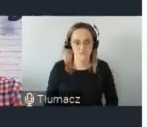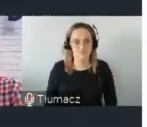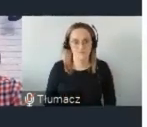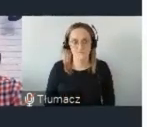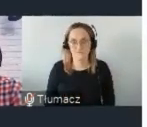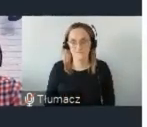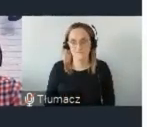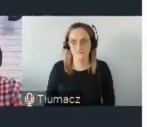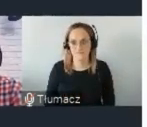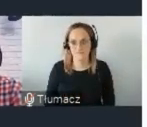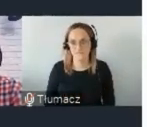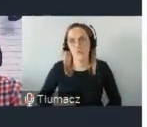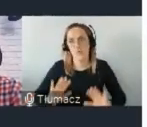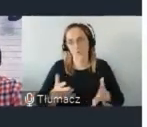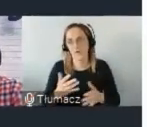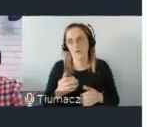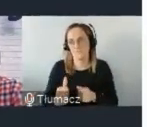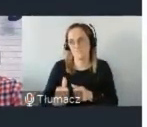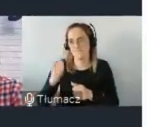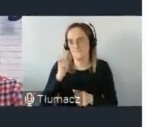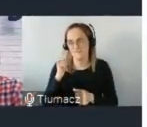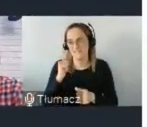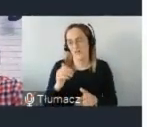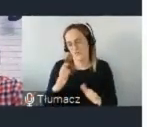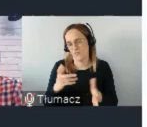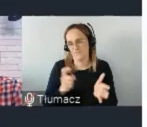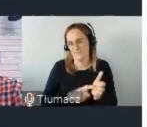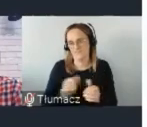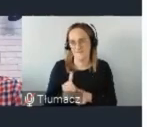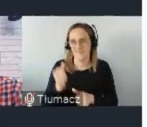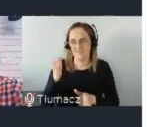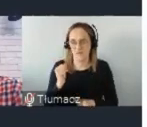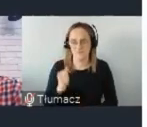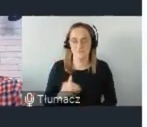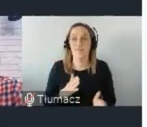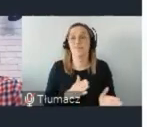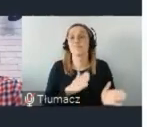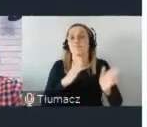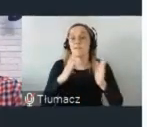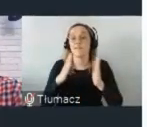Nie wrócić wstecz, tylko po prostu zrobić, kliknąć wstecz. Następnie